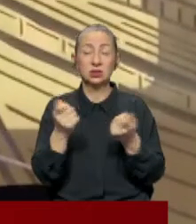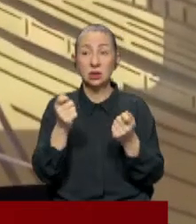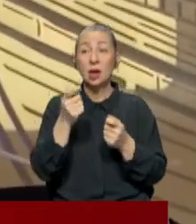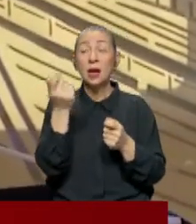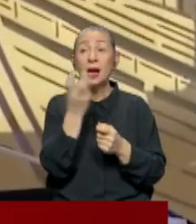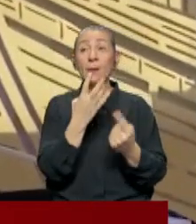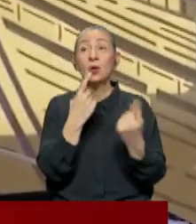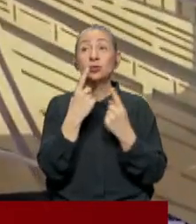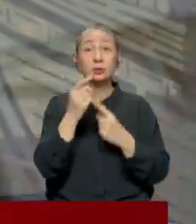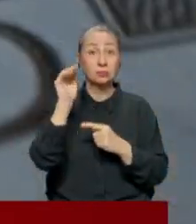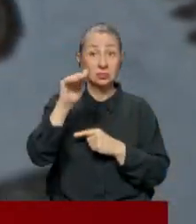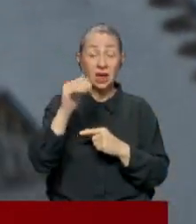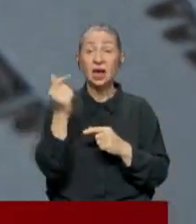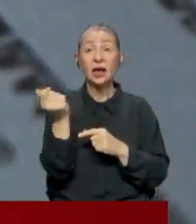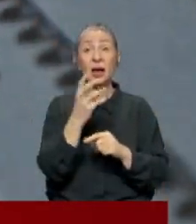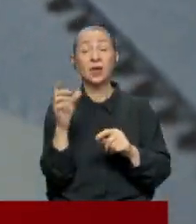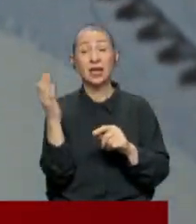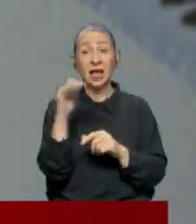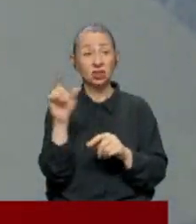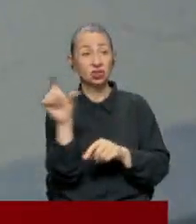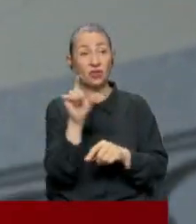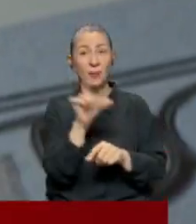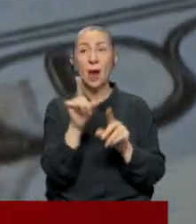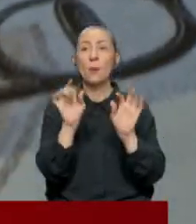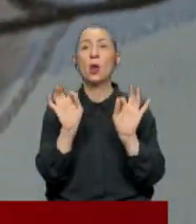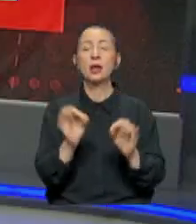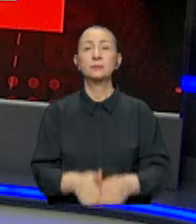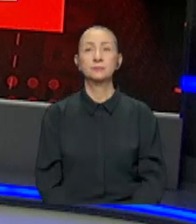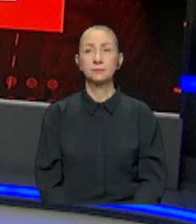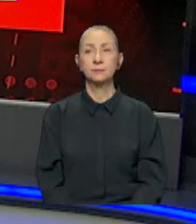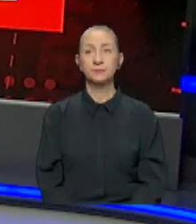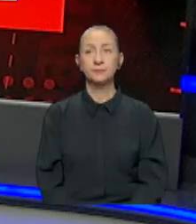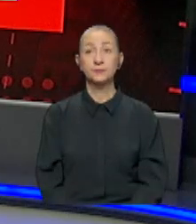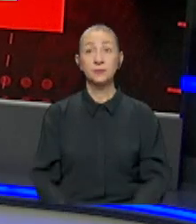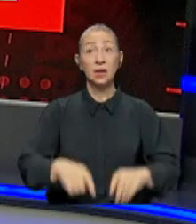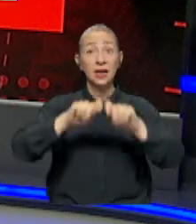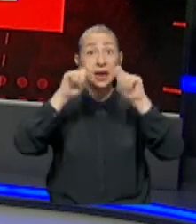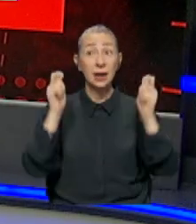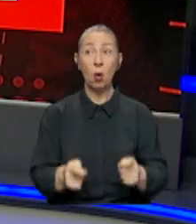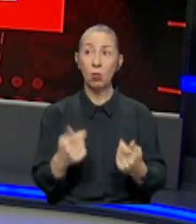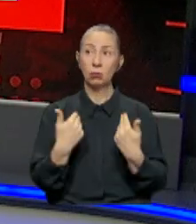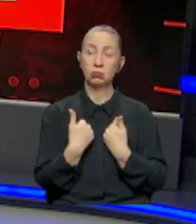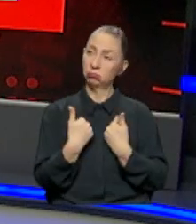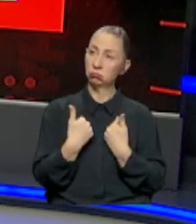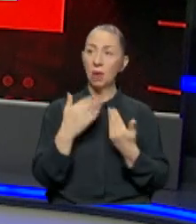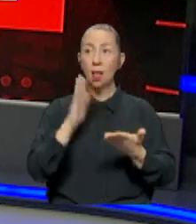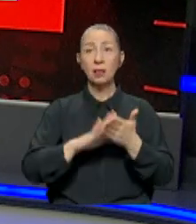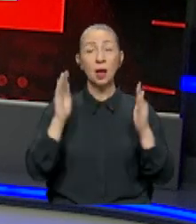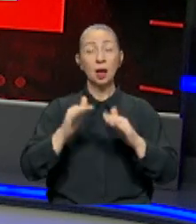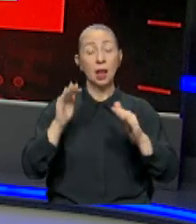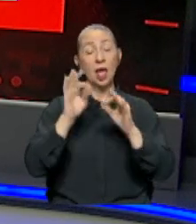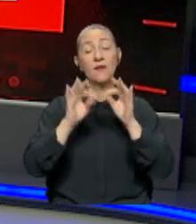rakamlarla konuşalım çağrısına rakamlarla gelen yanıtlar böyle oldu. Rekorlar kırıyoruz. Ellerinde kala